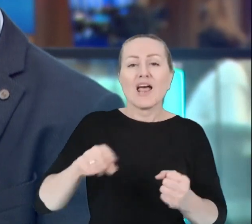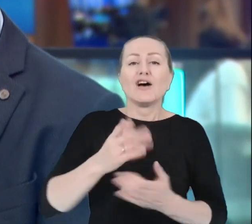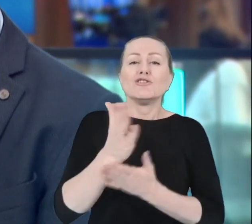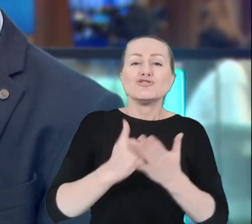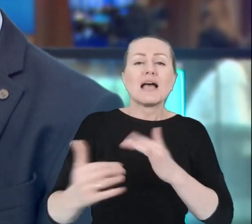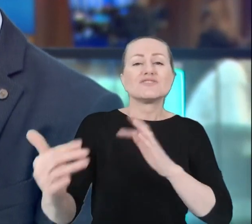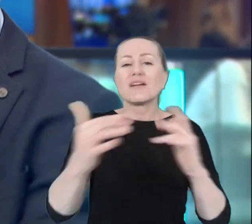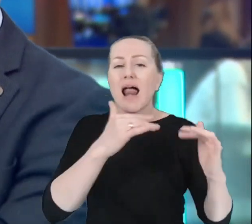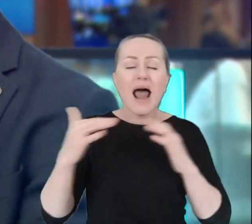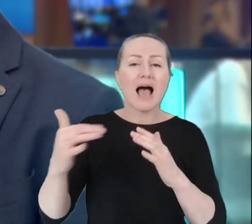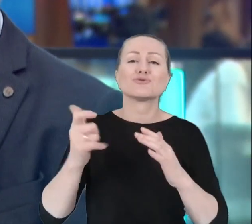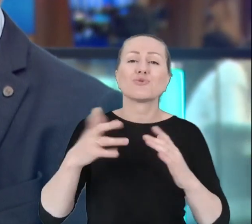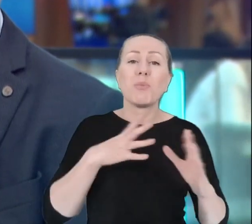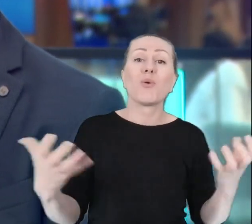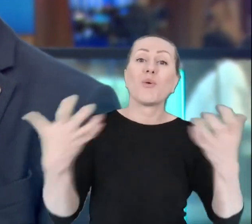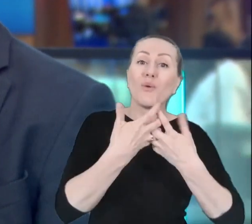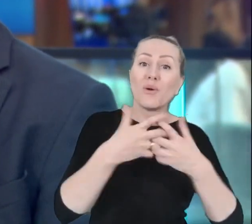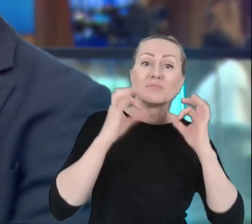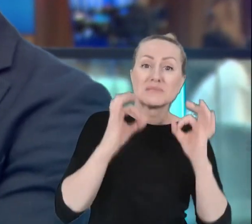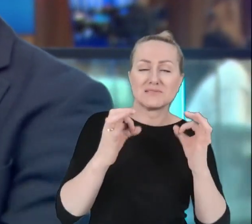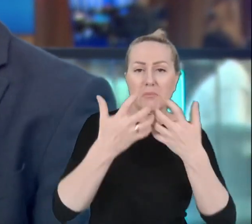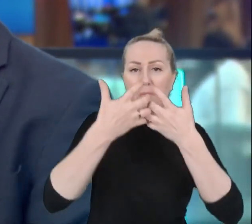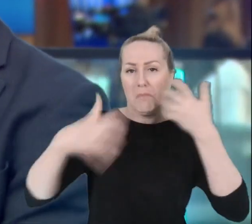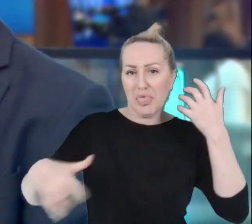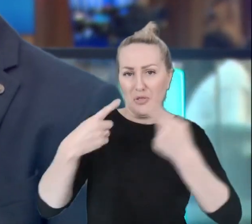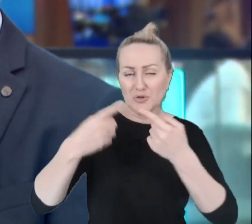mogą się osłabić, bo jednak osobista